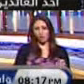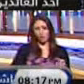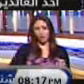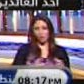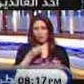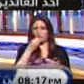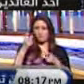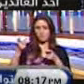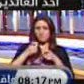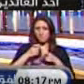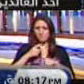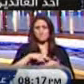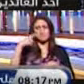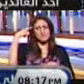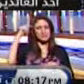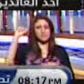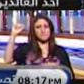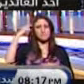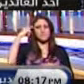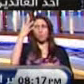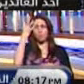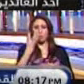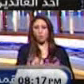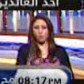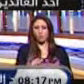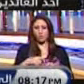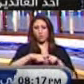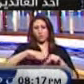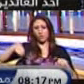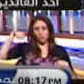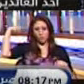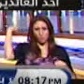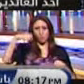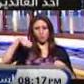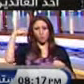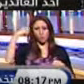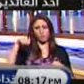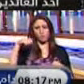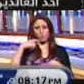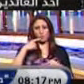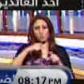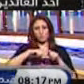ازاي؟ يعني شفنا فينا ناس اتضرب، الجلد يعني